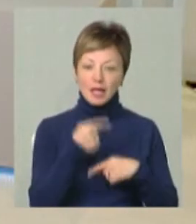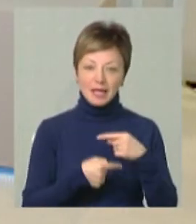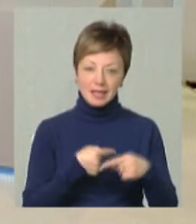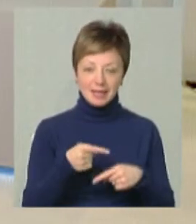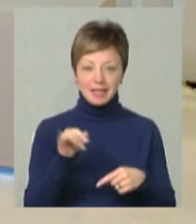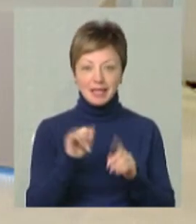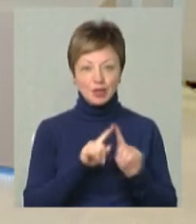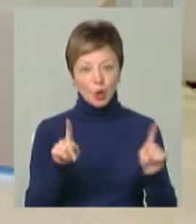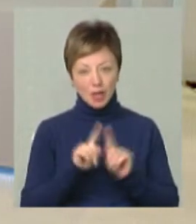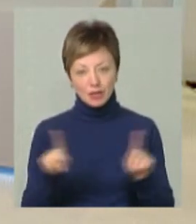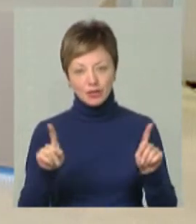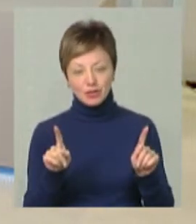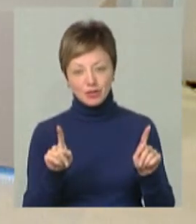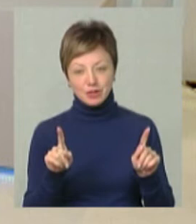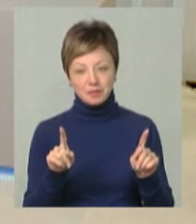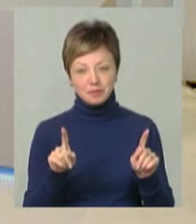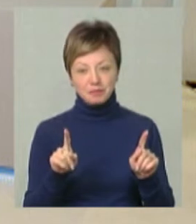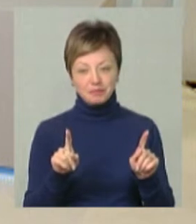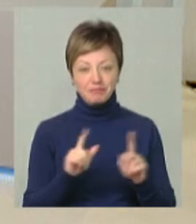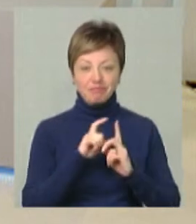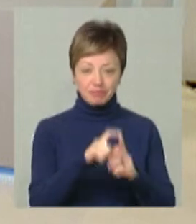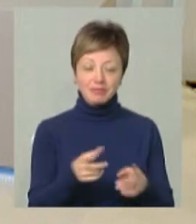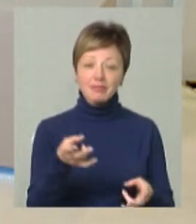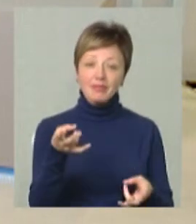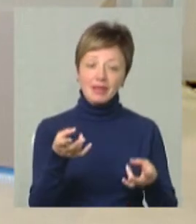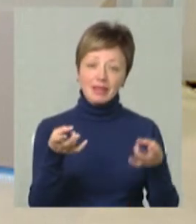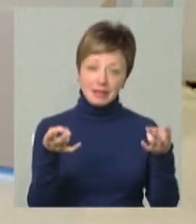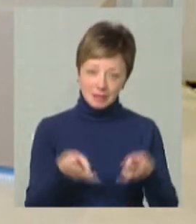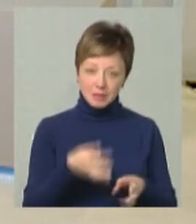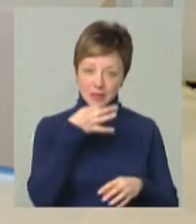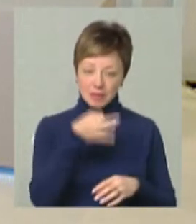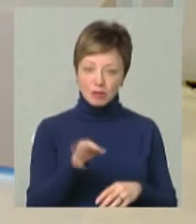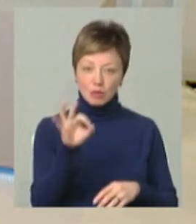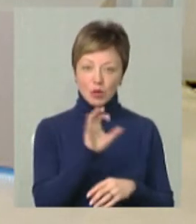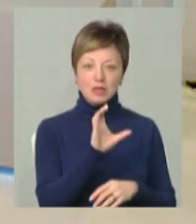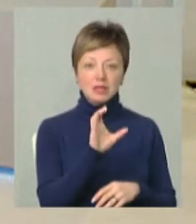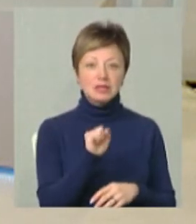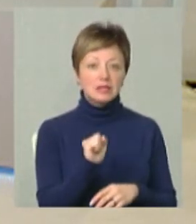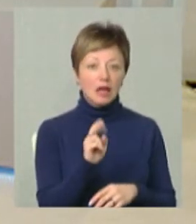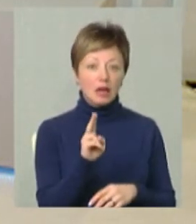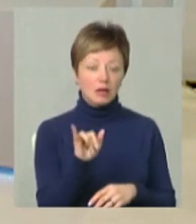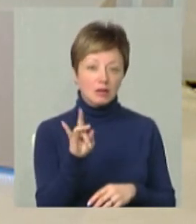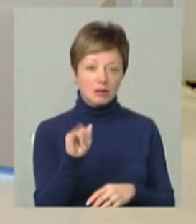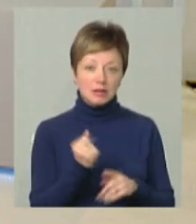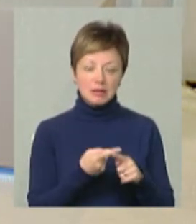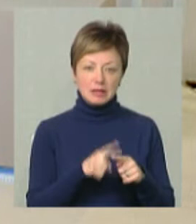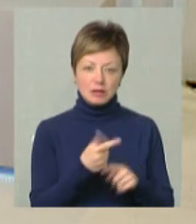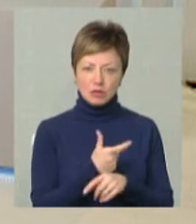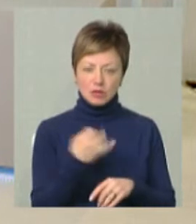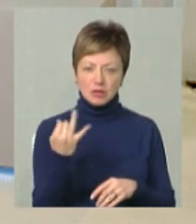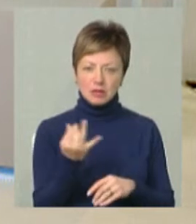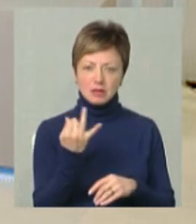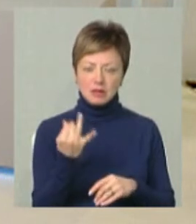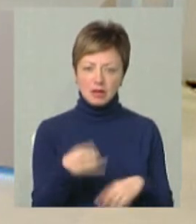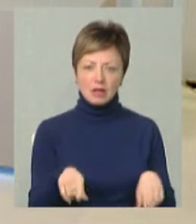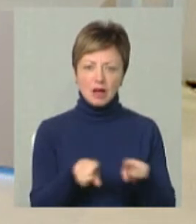і екзотичні. Ну, напевне, варто сказати щодо сакур і пояснити нашим глядачам, бо це досить цікава і